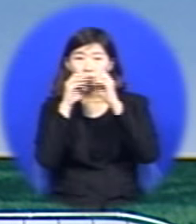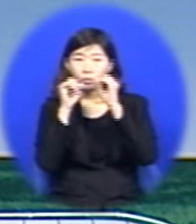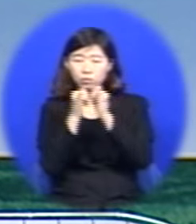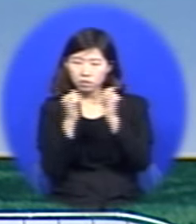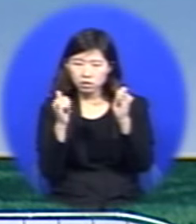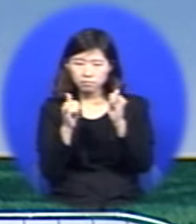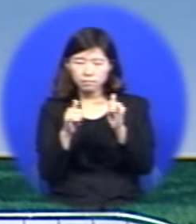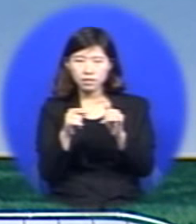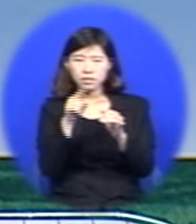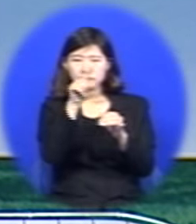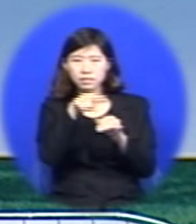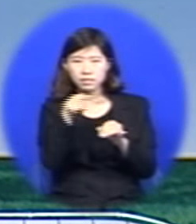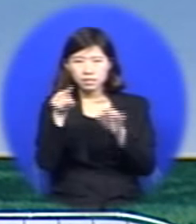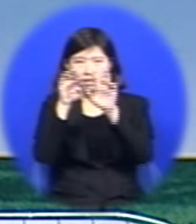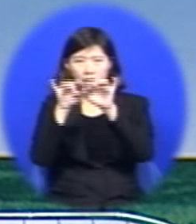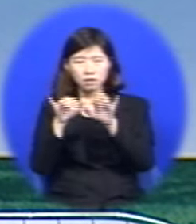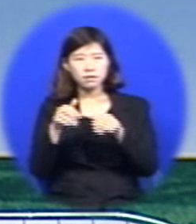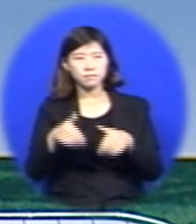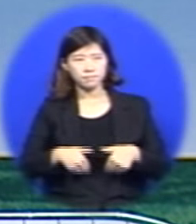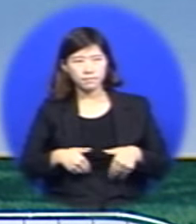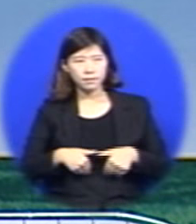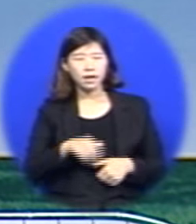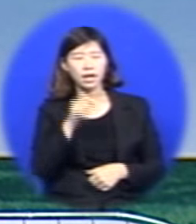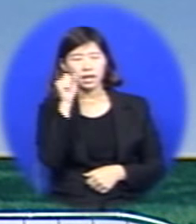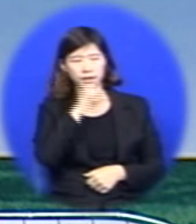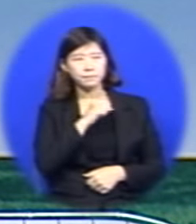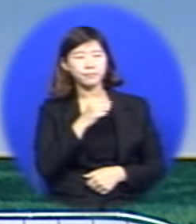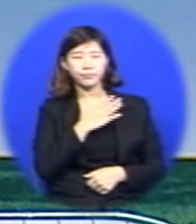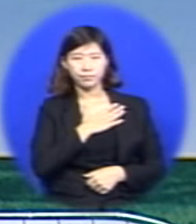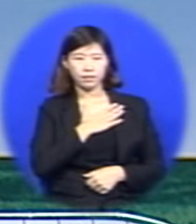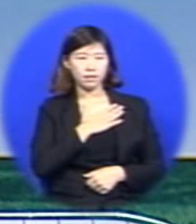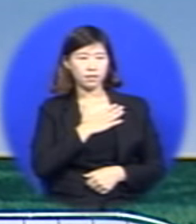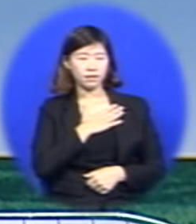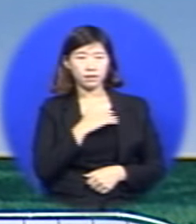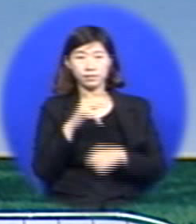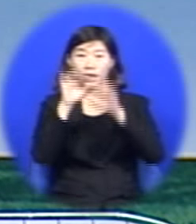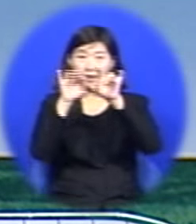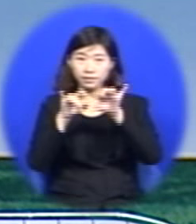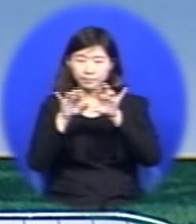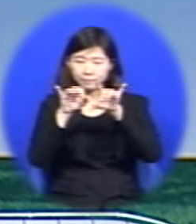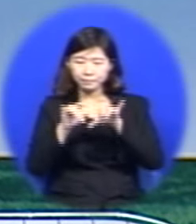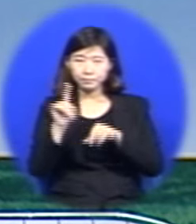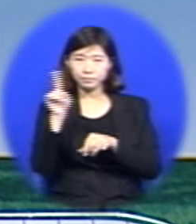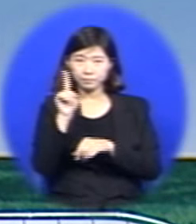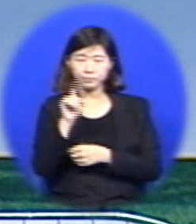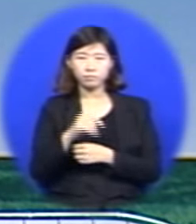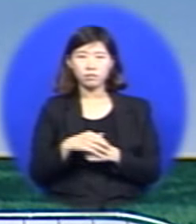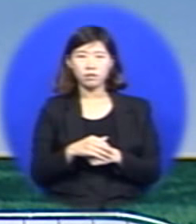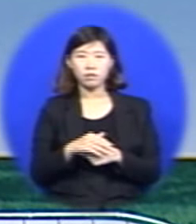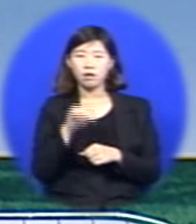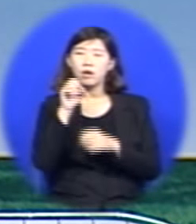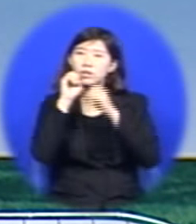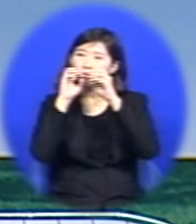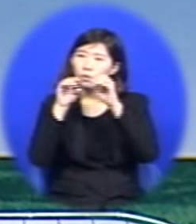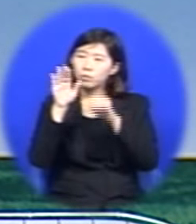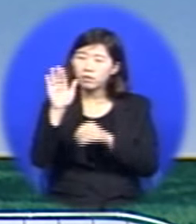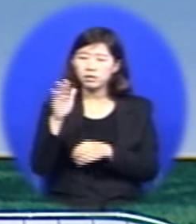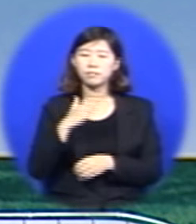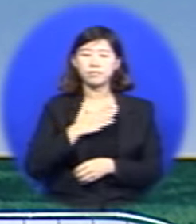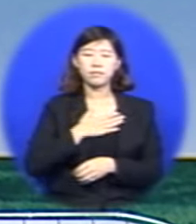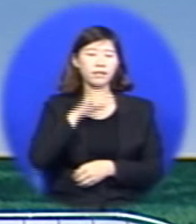달았습니다. 선교사님, 내일 제가 해야 될 설교 본문이 로마서 12장 9절에서